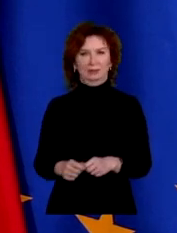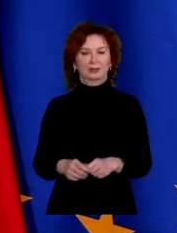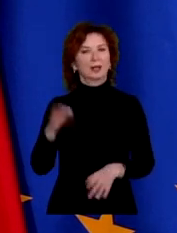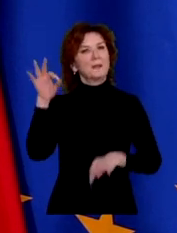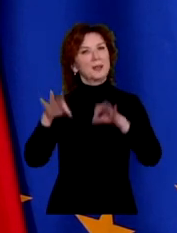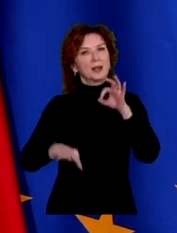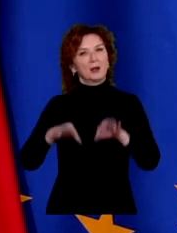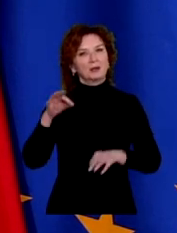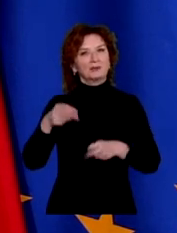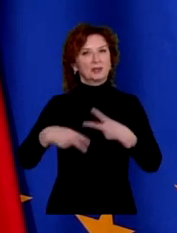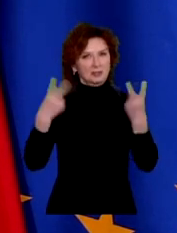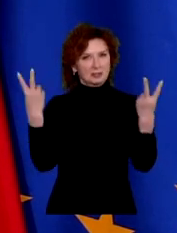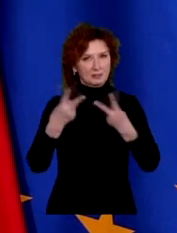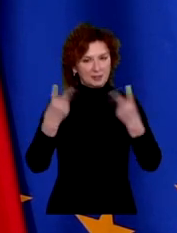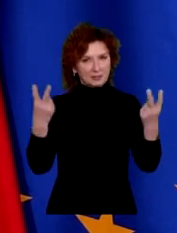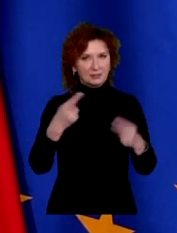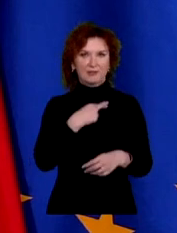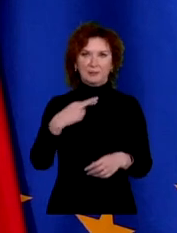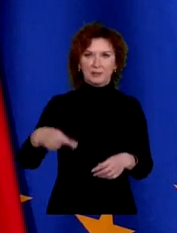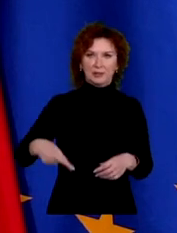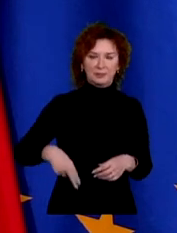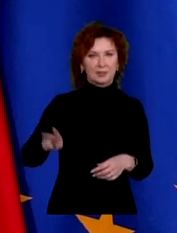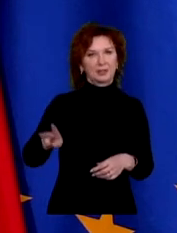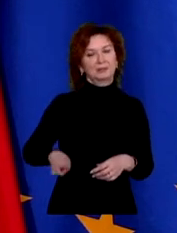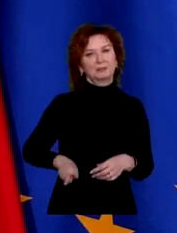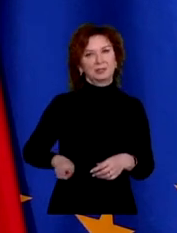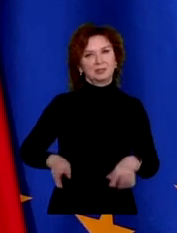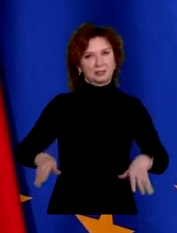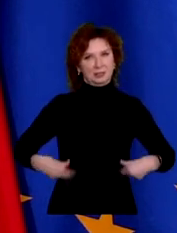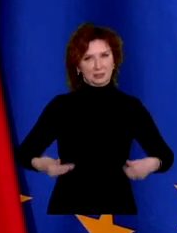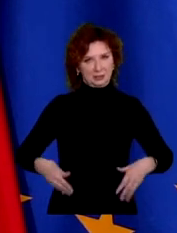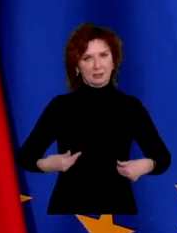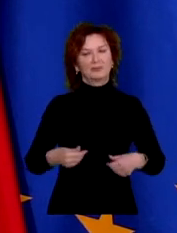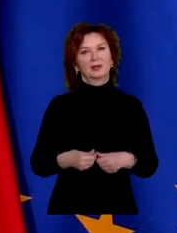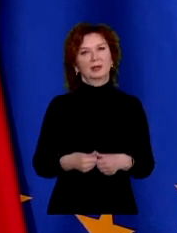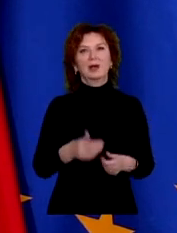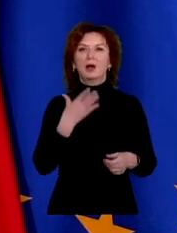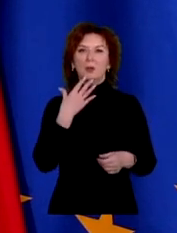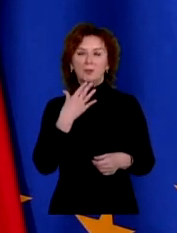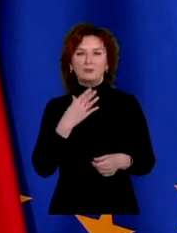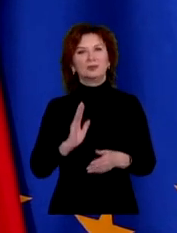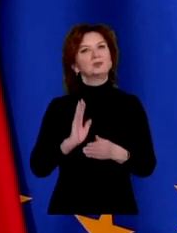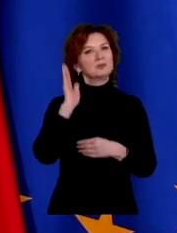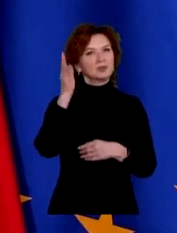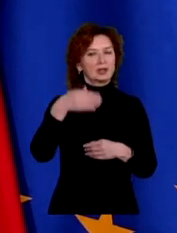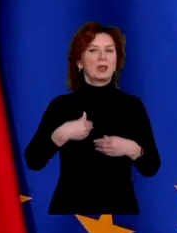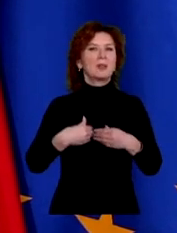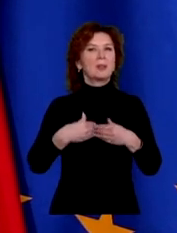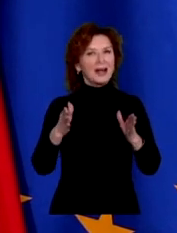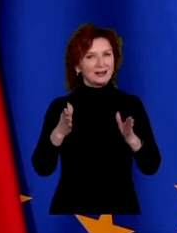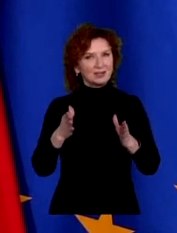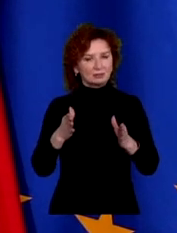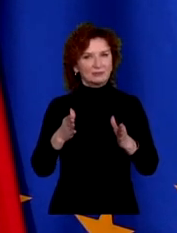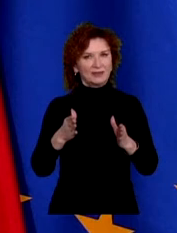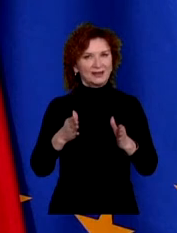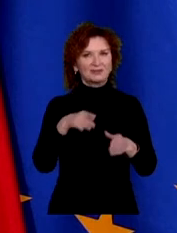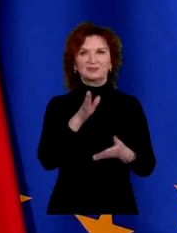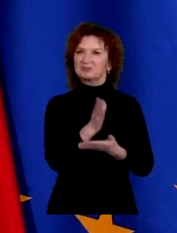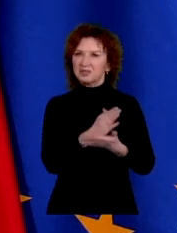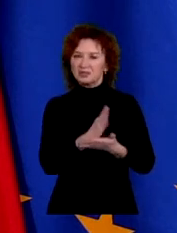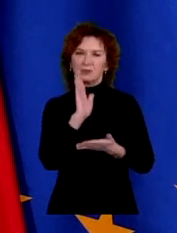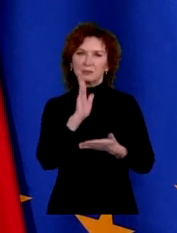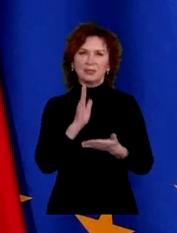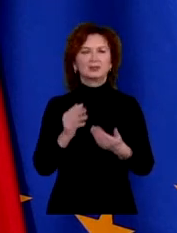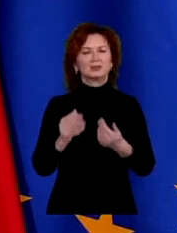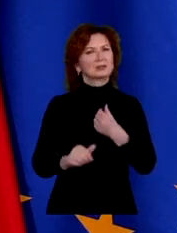pana premiera oraz pana ministra Niedzielskiego wyraźnie podkreślaliśmy, że dalsze otwarcie tych obszarów będzie zależne